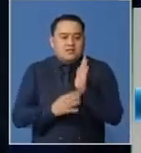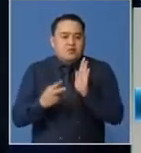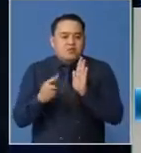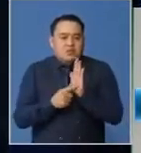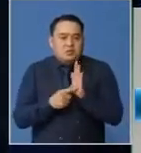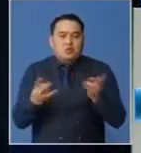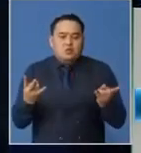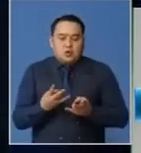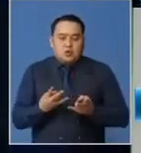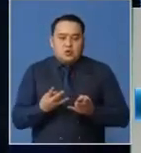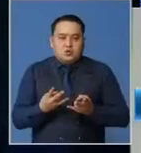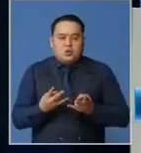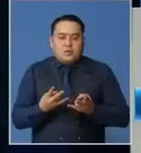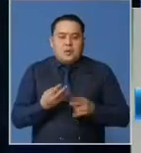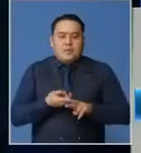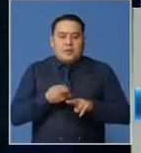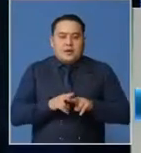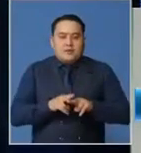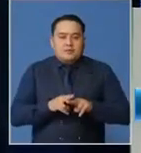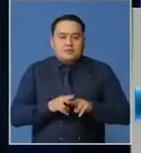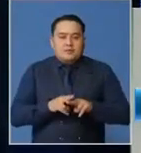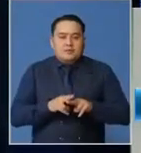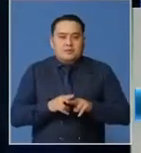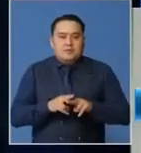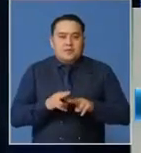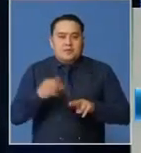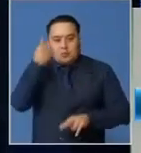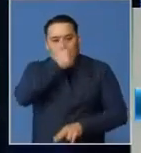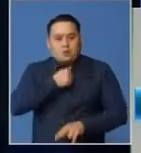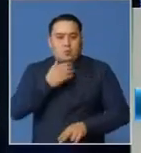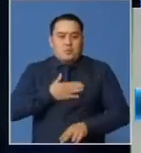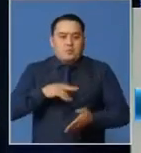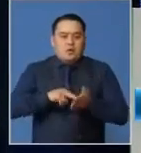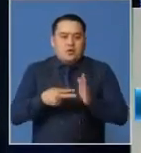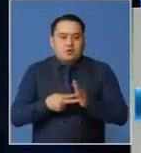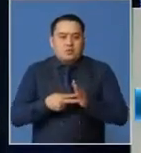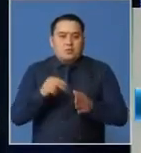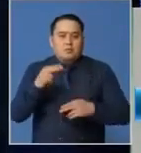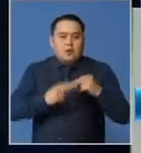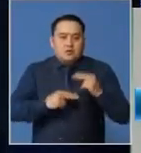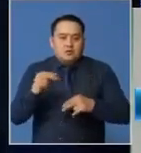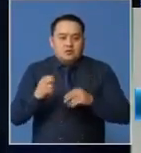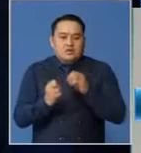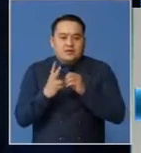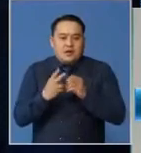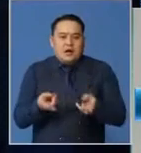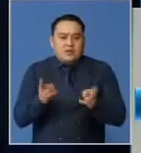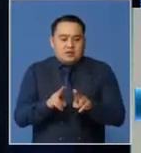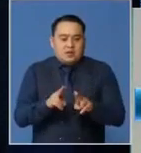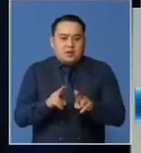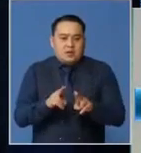97. Вот. Поэтому в этом году мы планируем построить 12, остальные